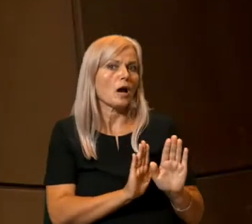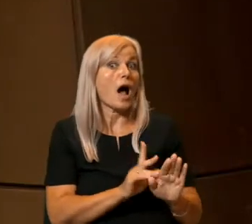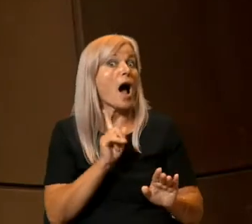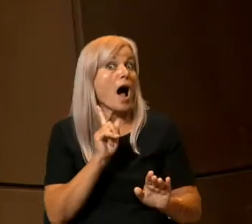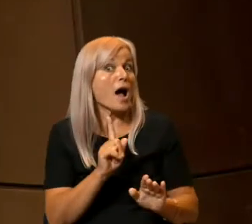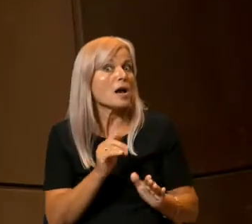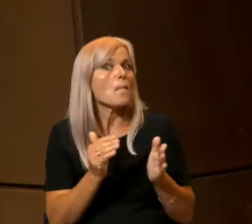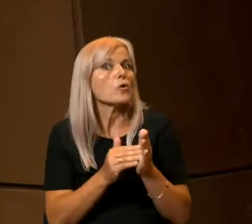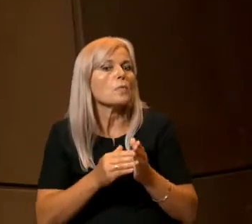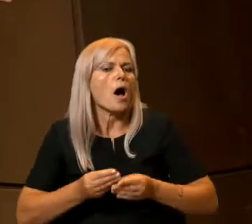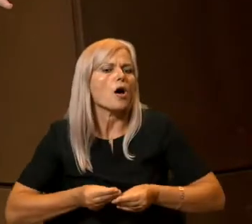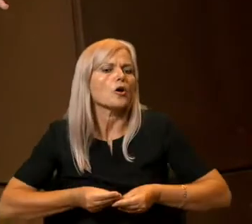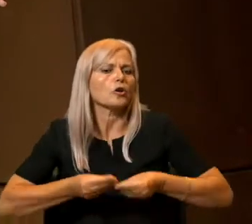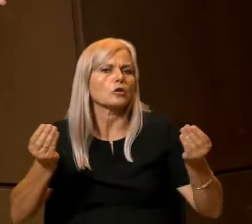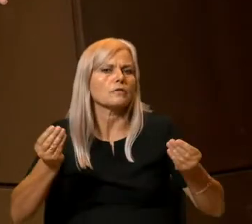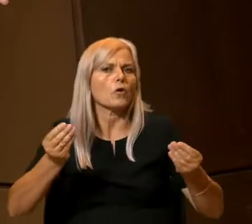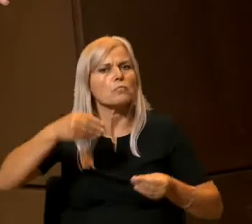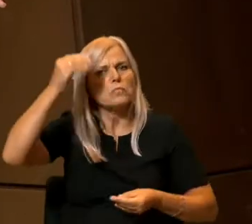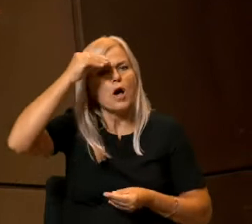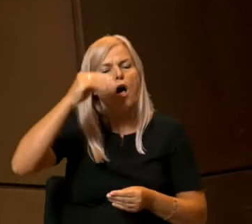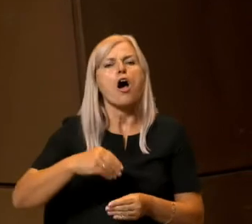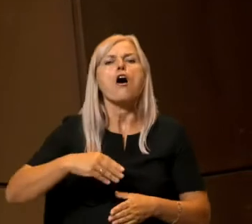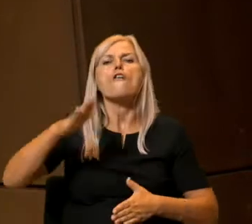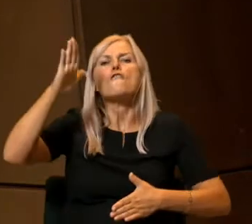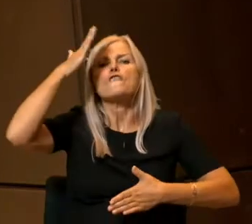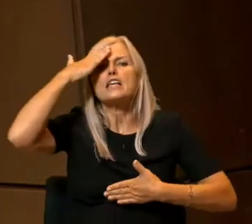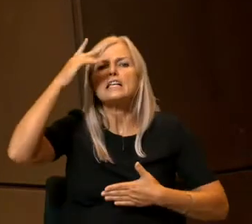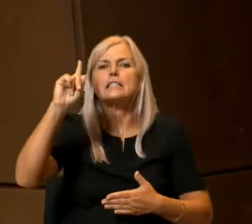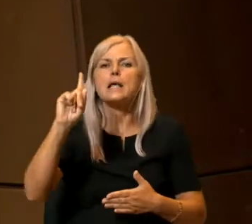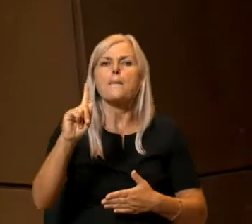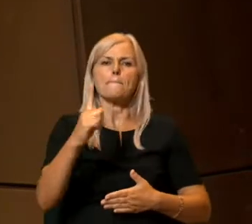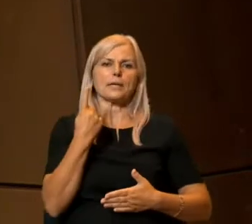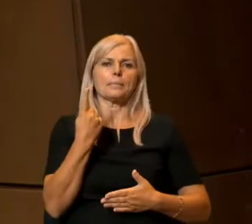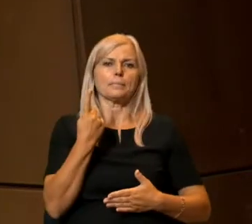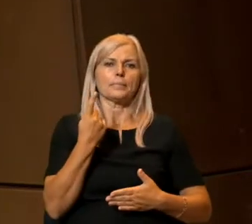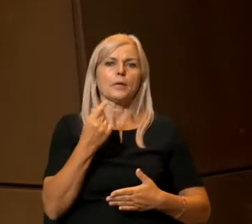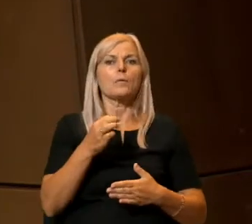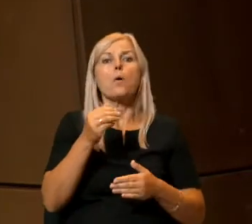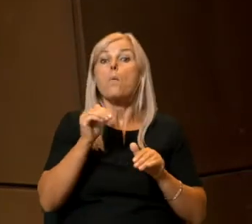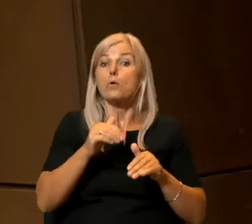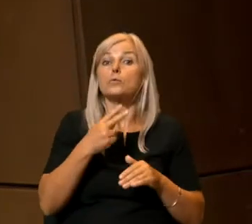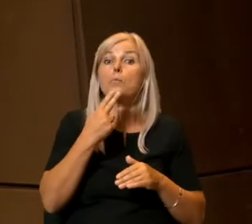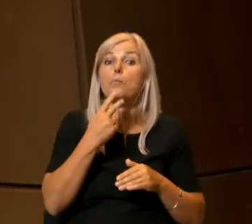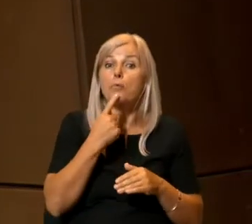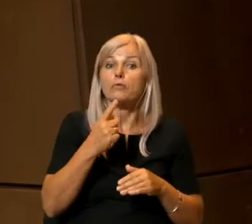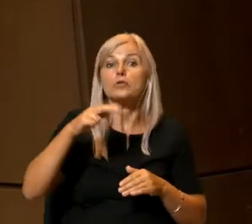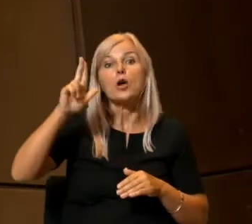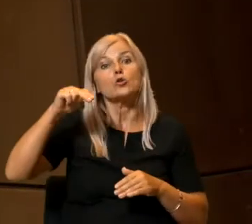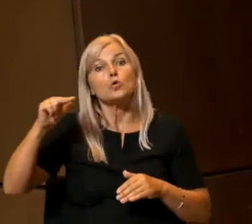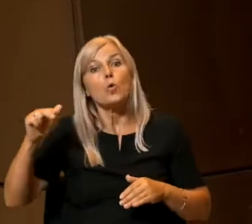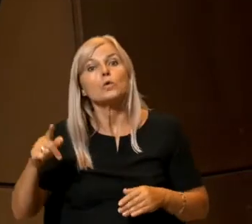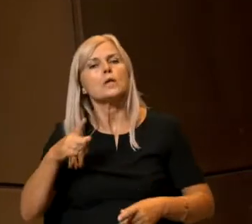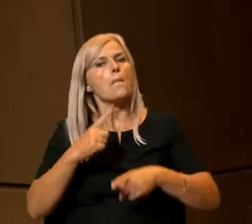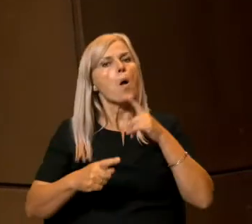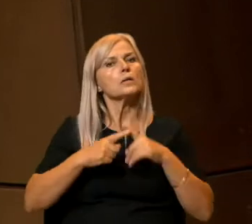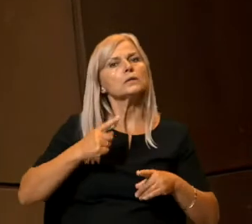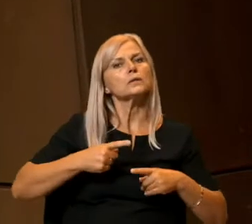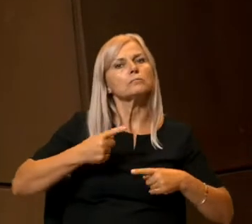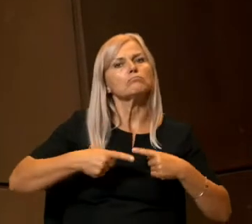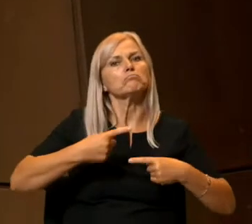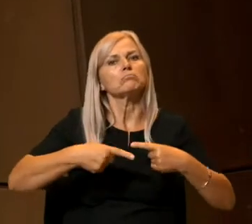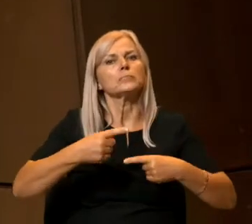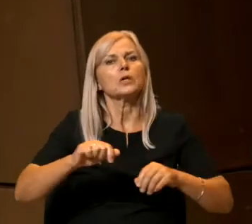tutaj o wiedzy prim. Mógłbym mówić o tym samym w sztuce, o tym samym w polityce. Dynamiczna stabilizacja